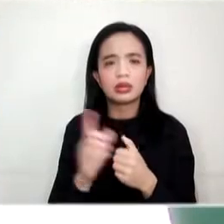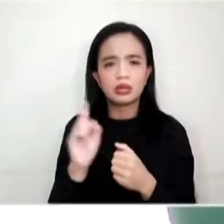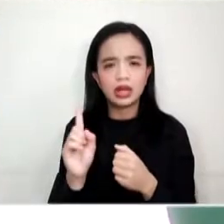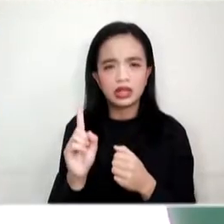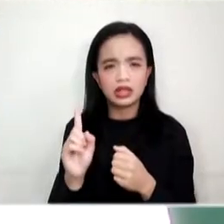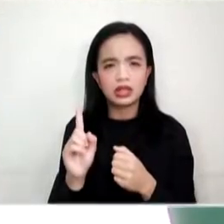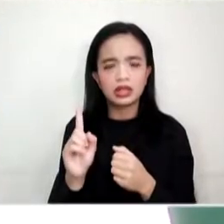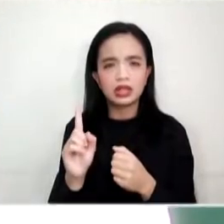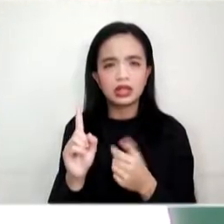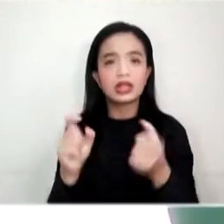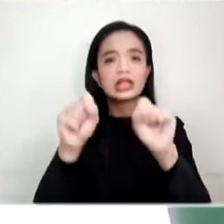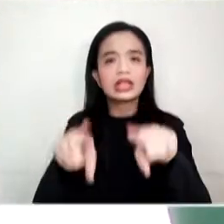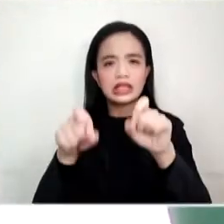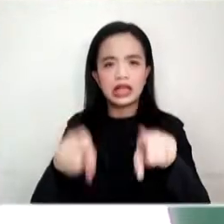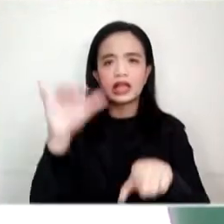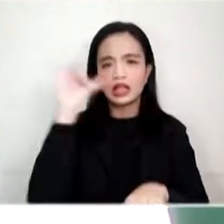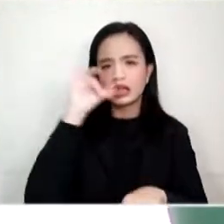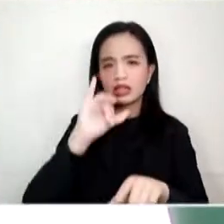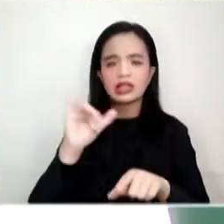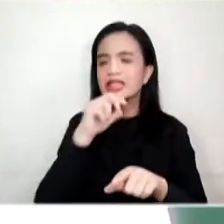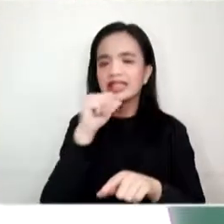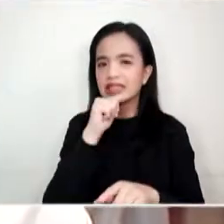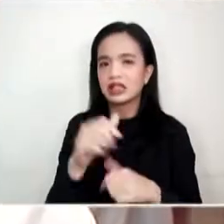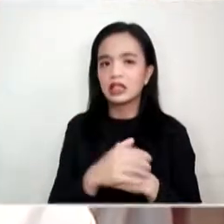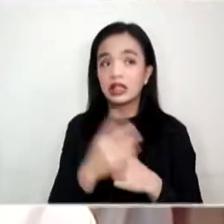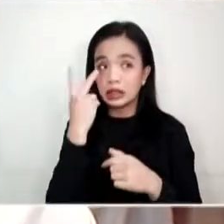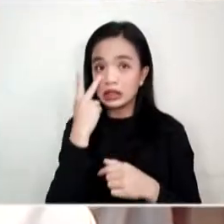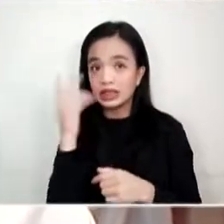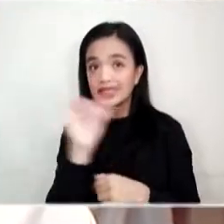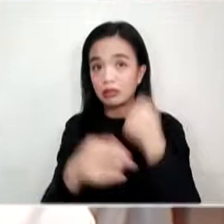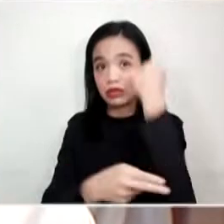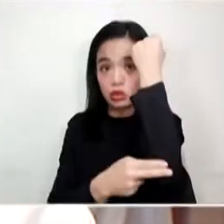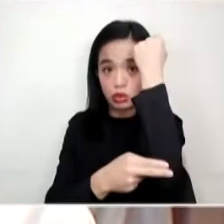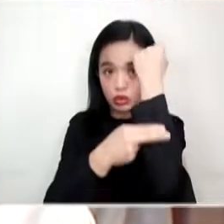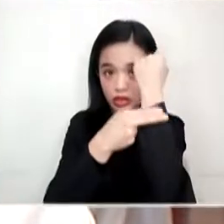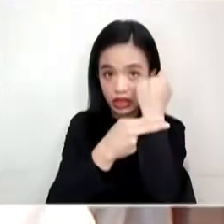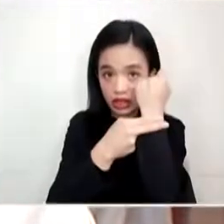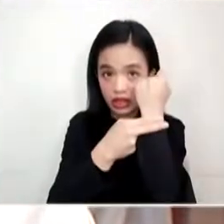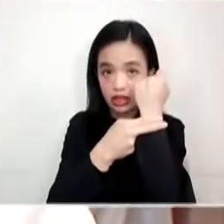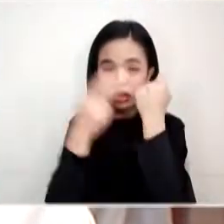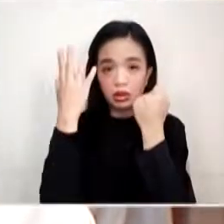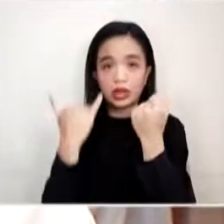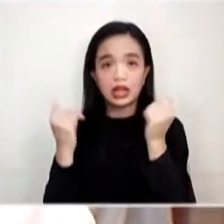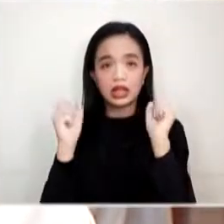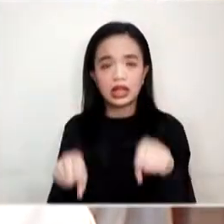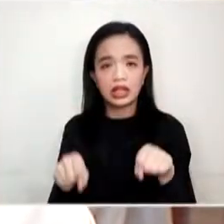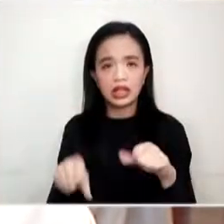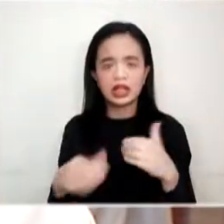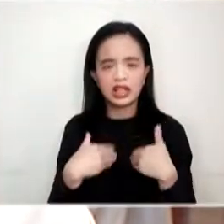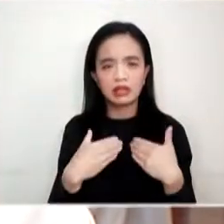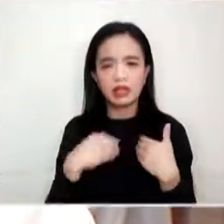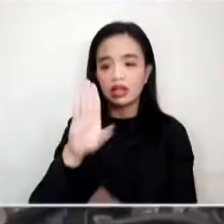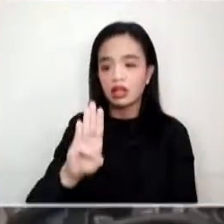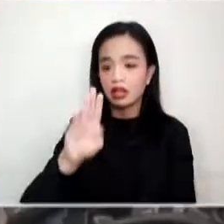selling of alcohol. Tulad yung nakikita natin sa hotel. Itikaw na nagundaway, nagtatarip nung dagiti kameng ti babes para itinasawa